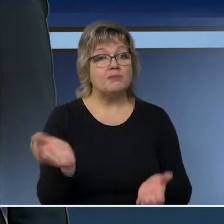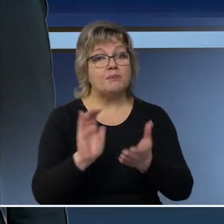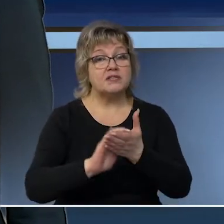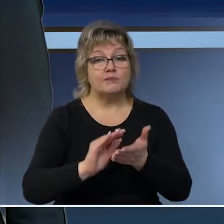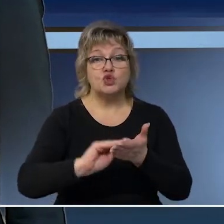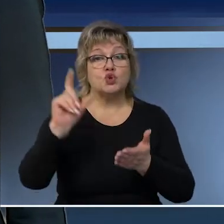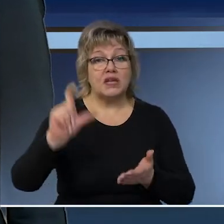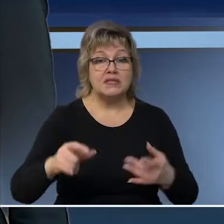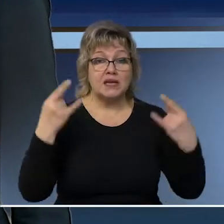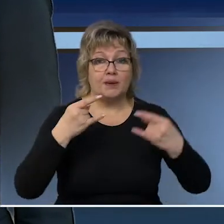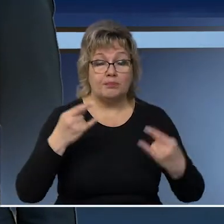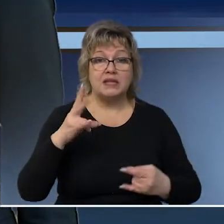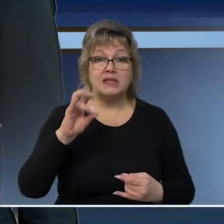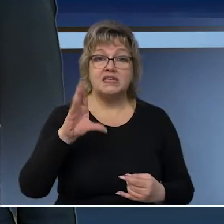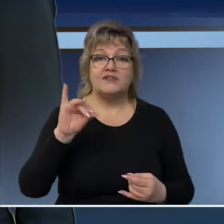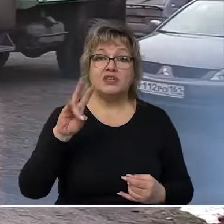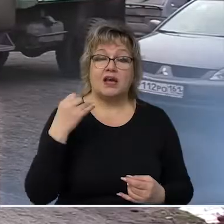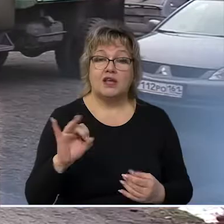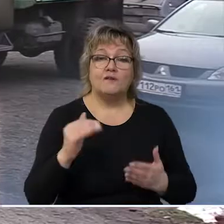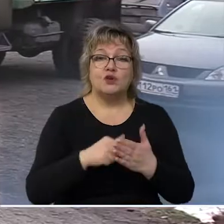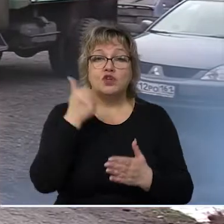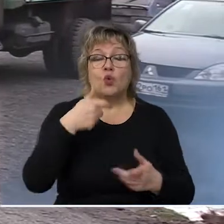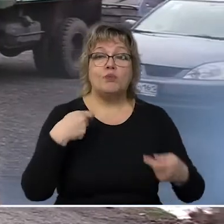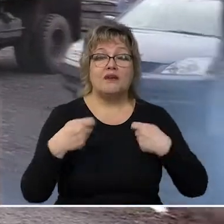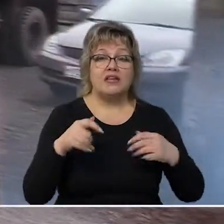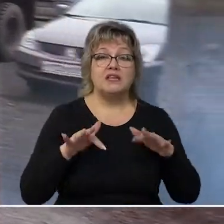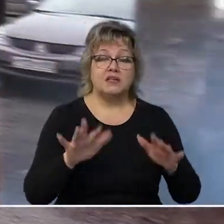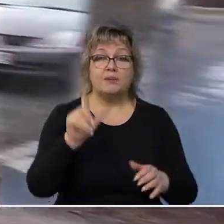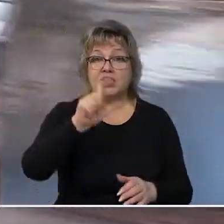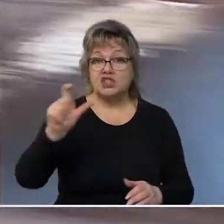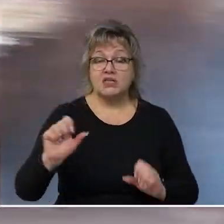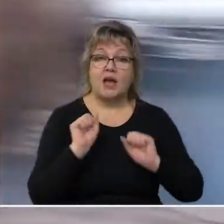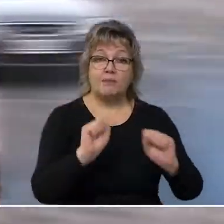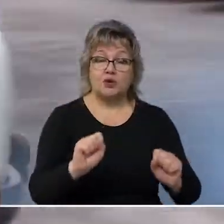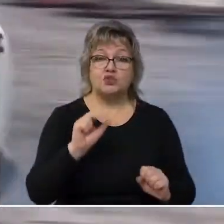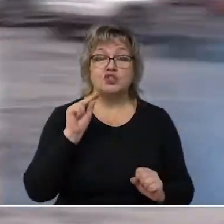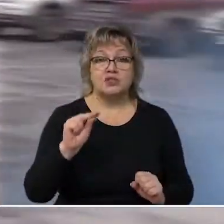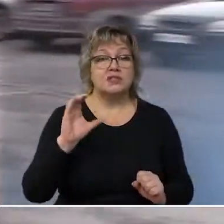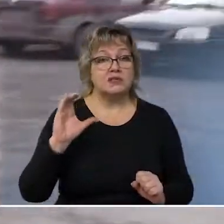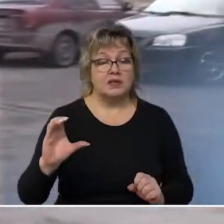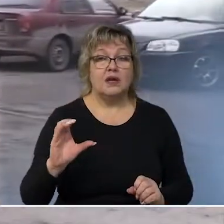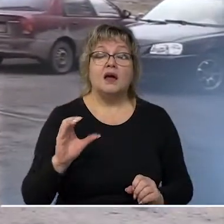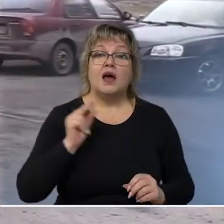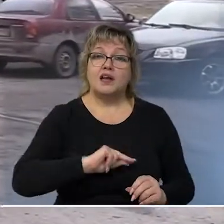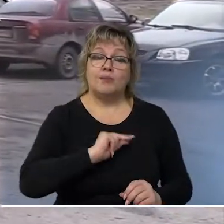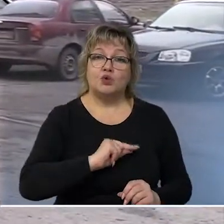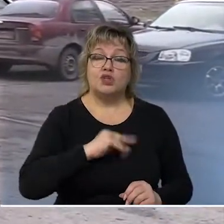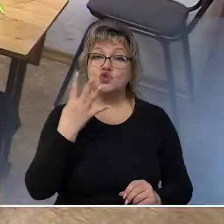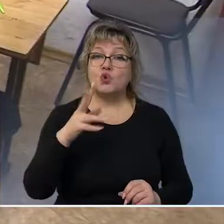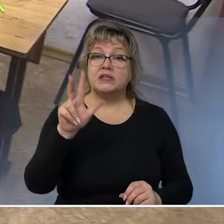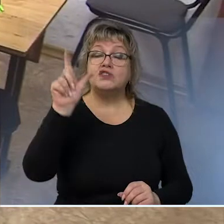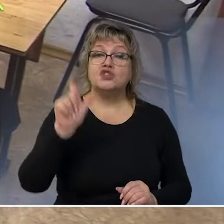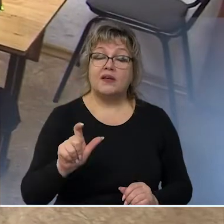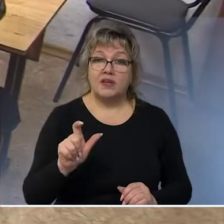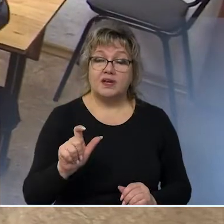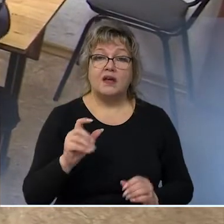ним познакомились журналисты телекомпании «Несвитай». В Новошахтинском управлении по делам гражданской обороны и чрезвычайным ситуациям работает